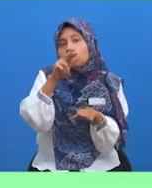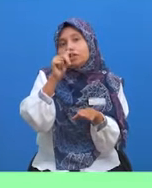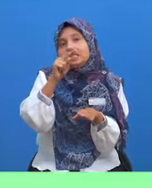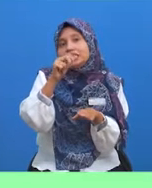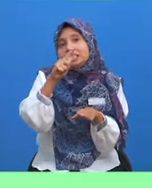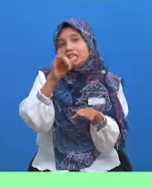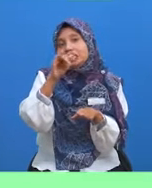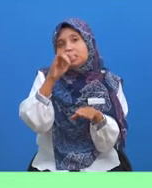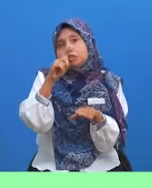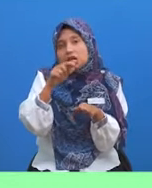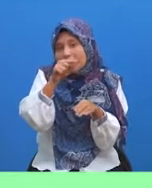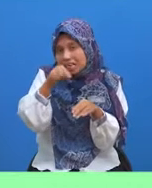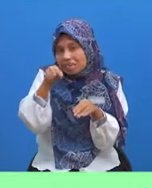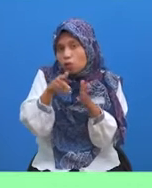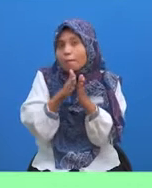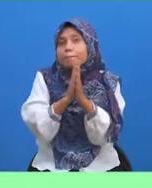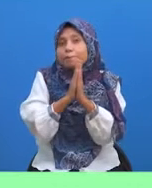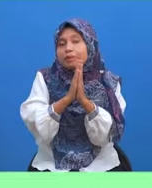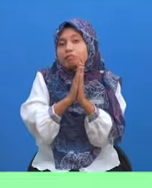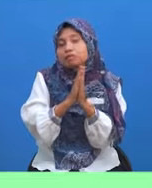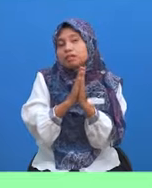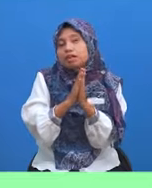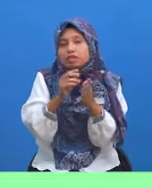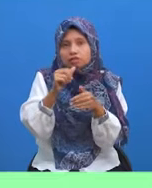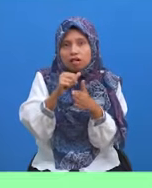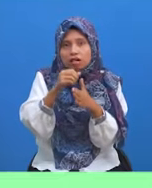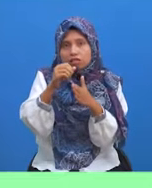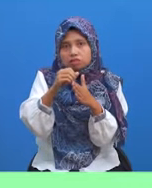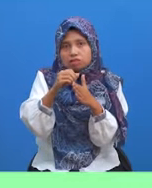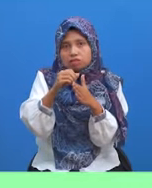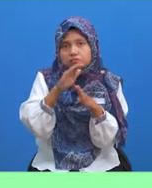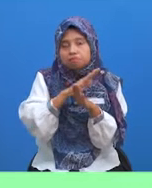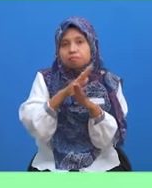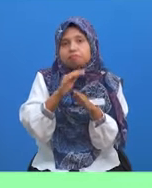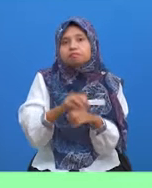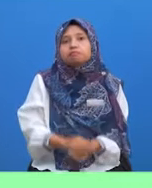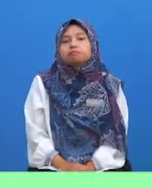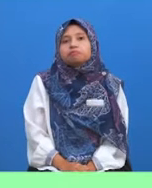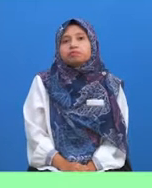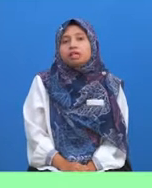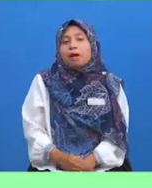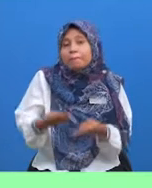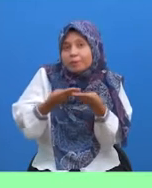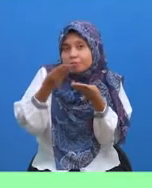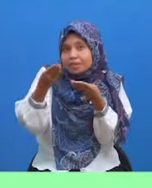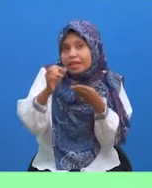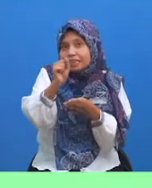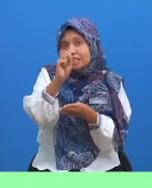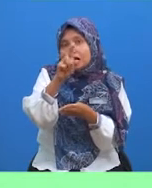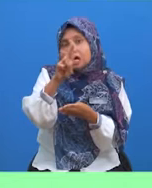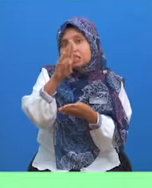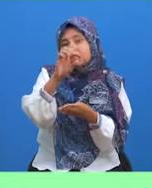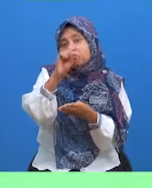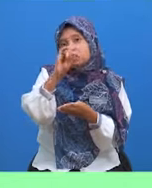permintaan diduduki steroid atau and Jadi tanah tidur pemberian subsidi menyebabkan penurunan